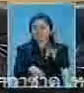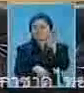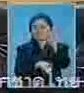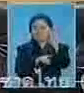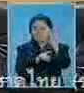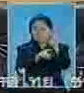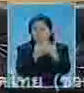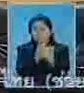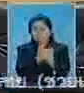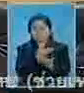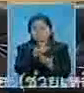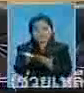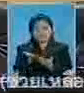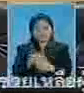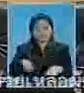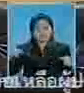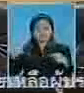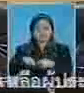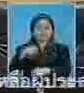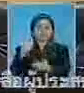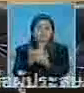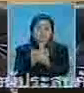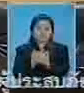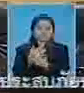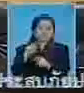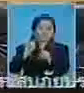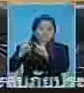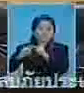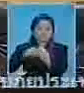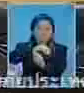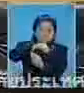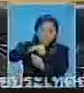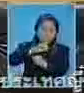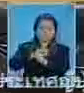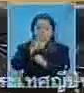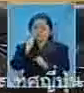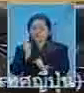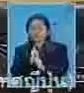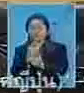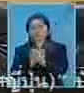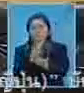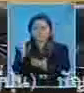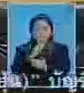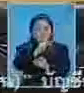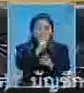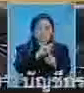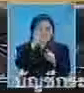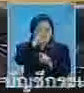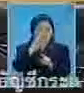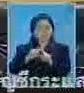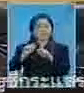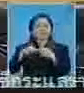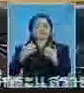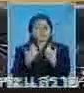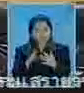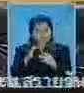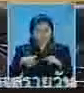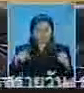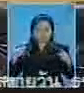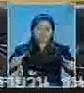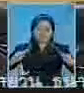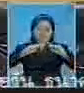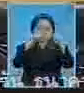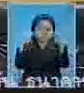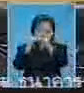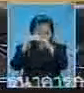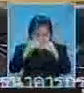วงเงินสินเชื่อแทบไม่มีต้องวิ่งหมุนเงินอยู่ทุกๆวันจนกระทั่งวันนี้หลังจากที่กระทรวงคมนาคมและก